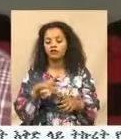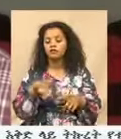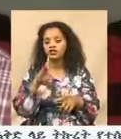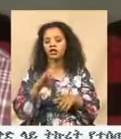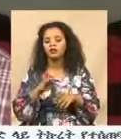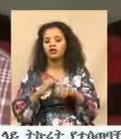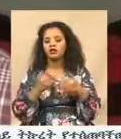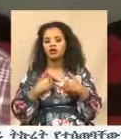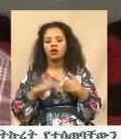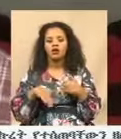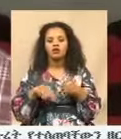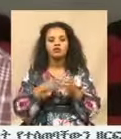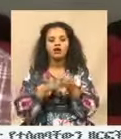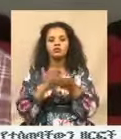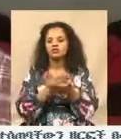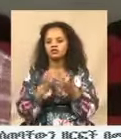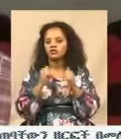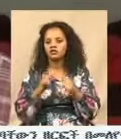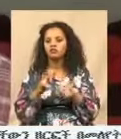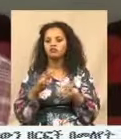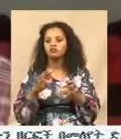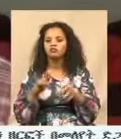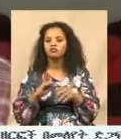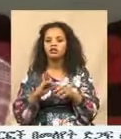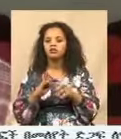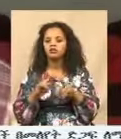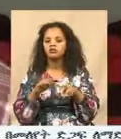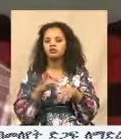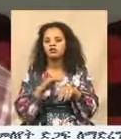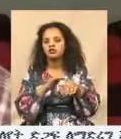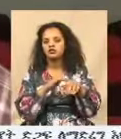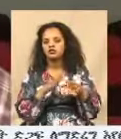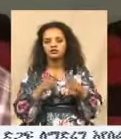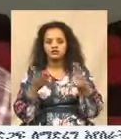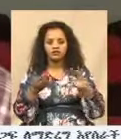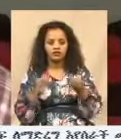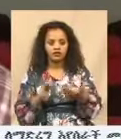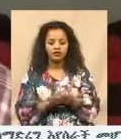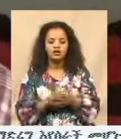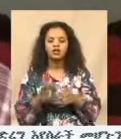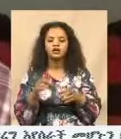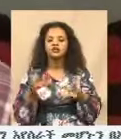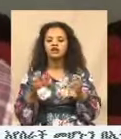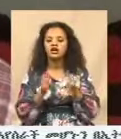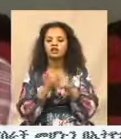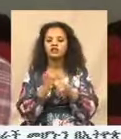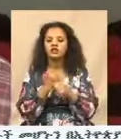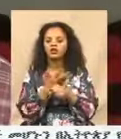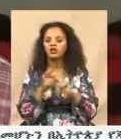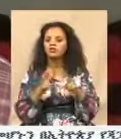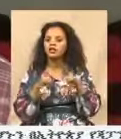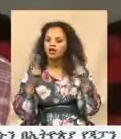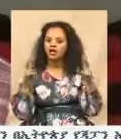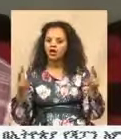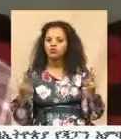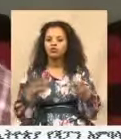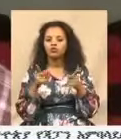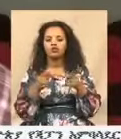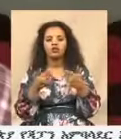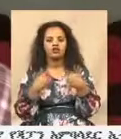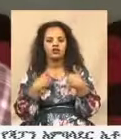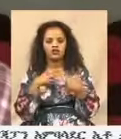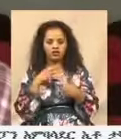ስለምናውቅ አመራሩን መሳተፍ እንዲችል ሚናው በጣም እንዲቀሰቀስልና እንዲያሳትፍን ስለምንፈልግ ከሚዲያ ጋር የምንሰራው ነገር በጣም ቦታ